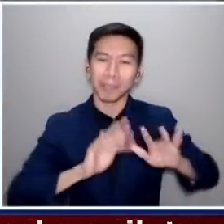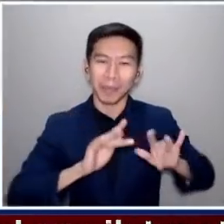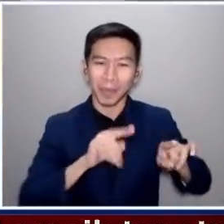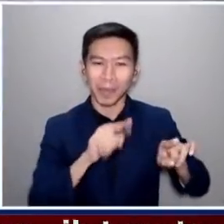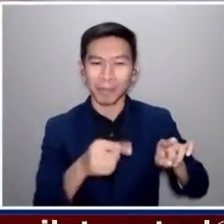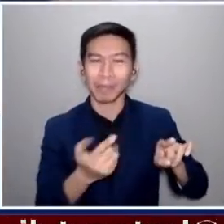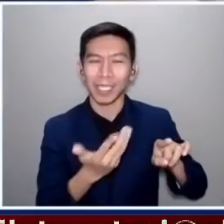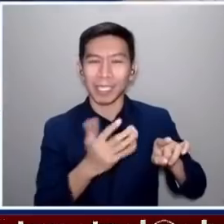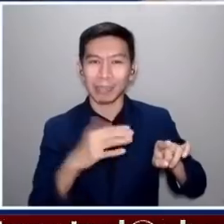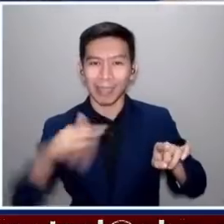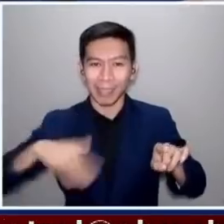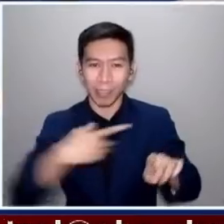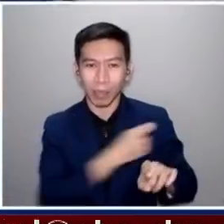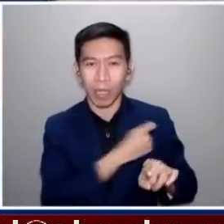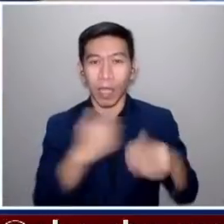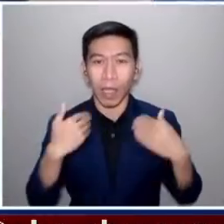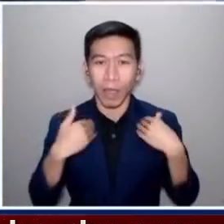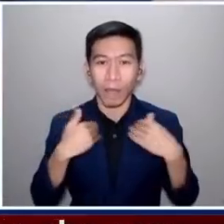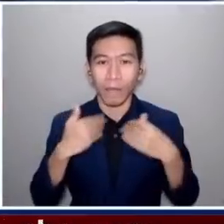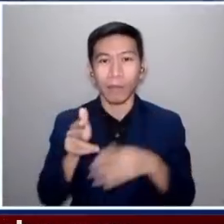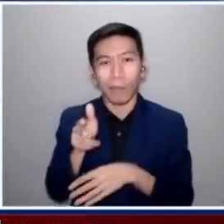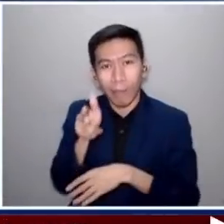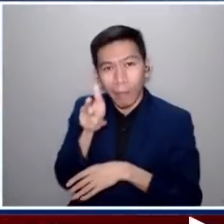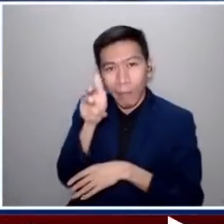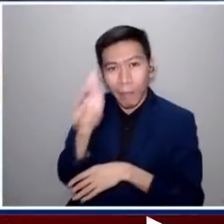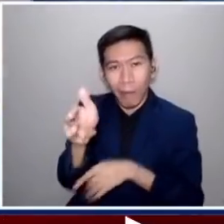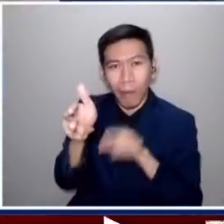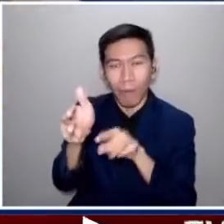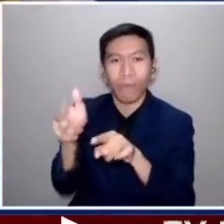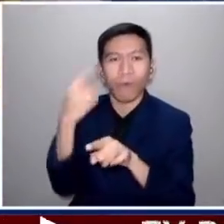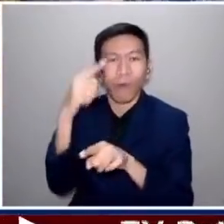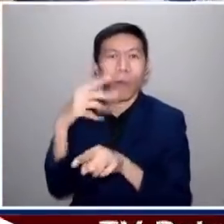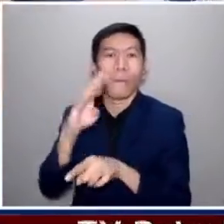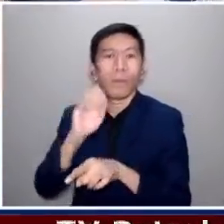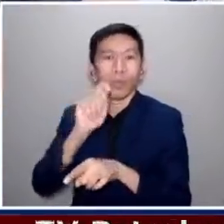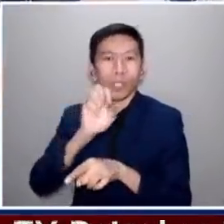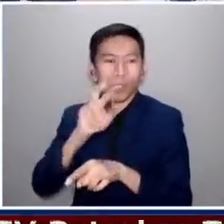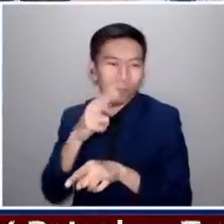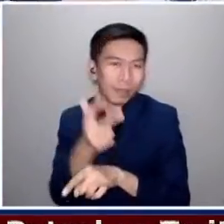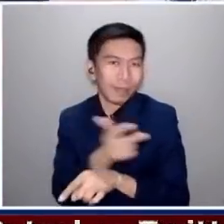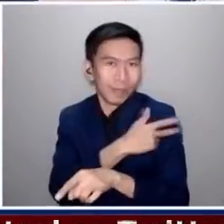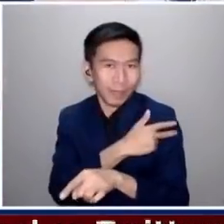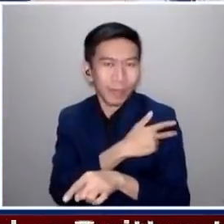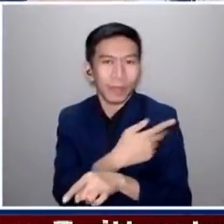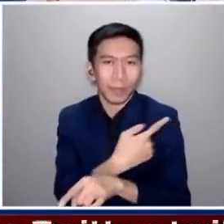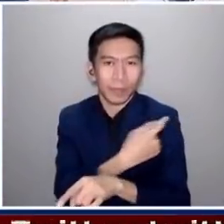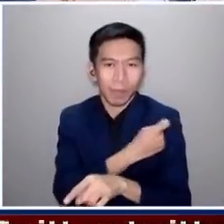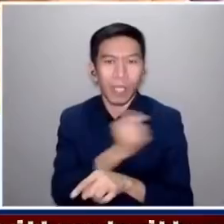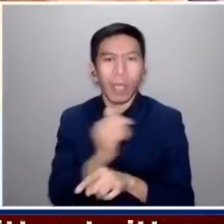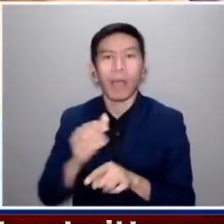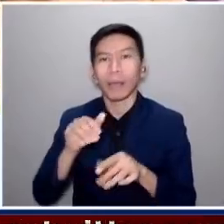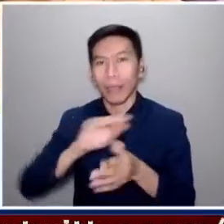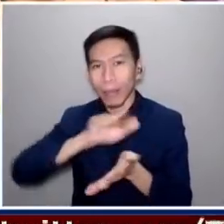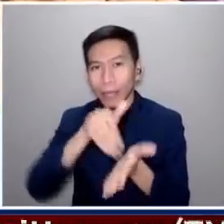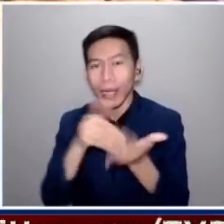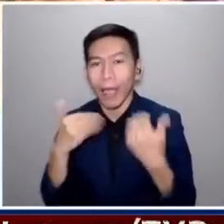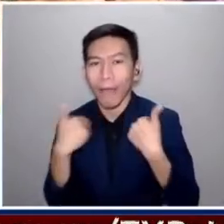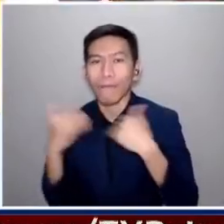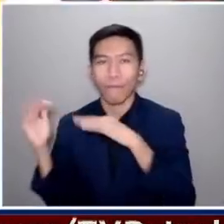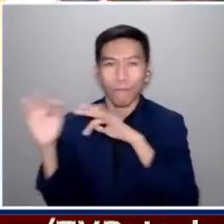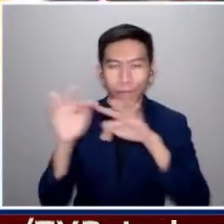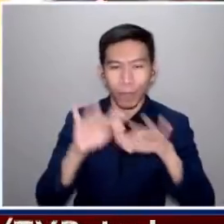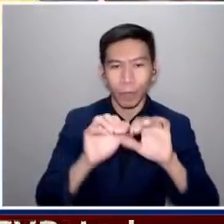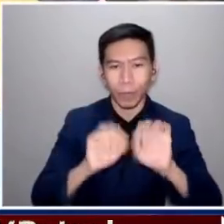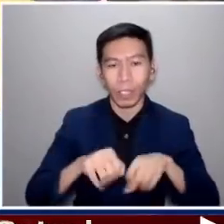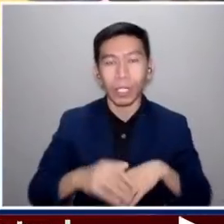mga magpapabooster at tuloy pa rin ang bakunahan sa mga center. Bigyang incentive din ang strategiya ng isang palengke